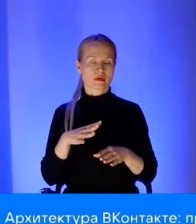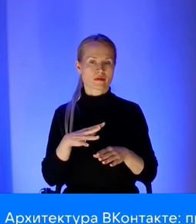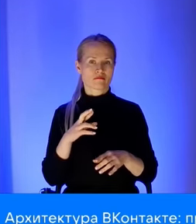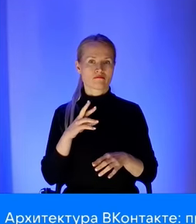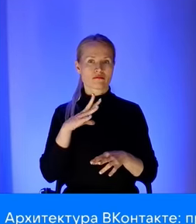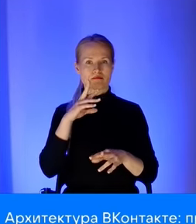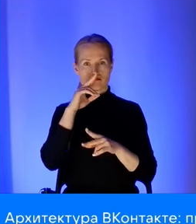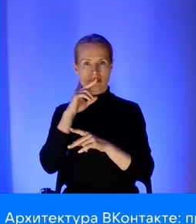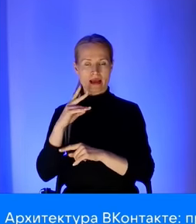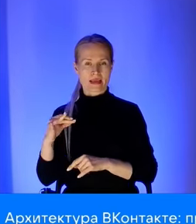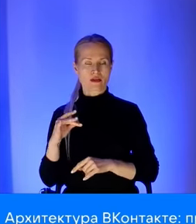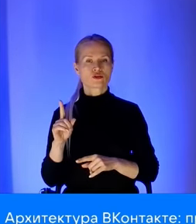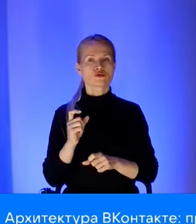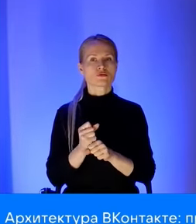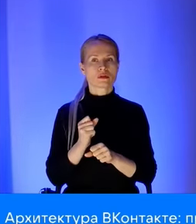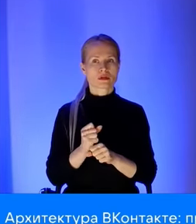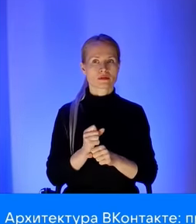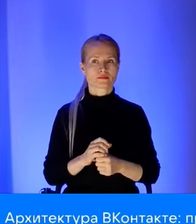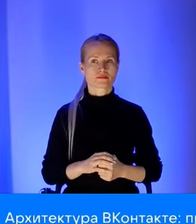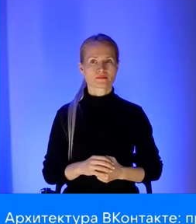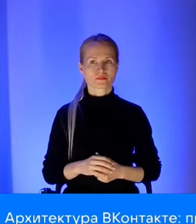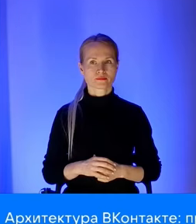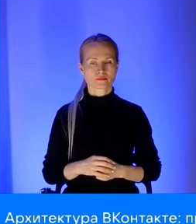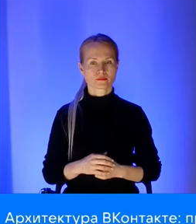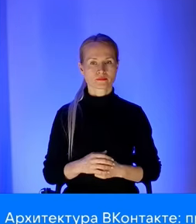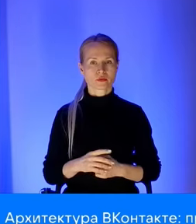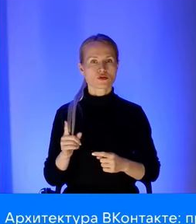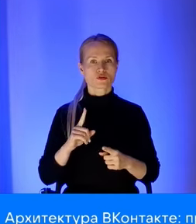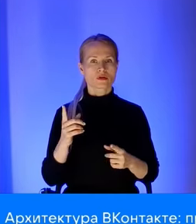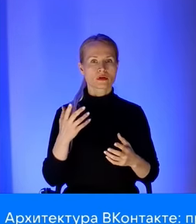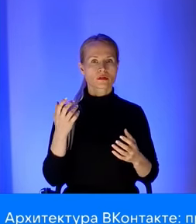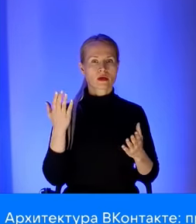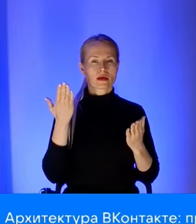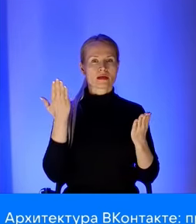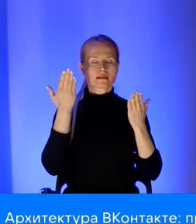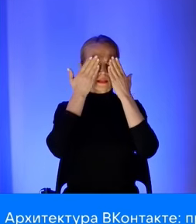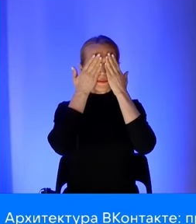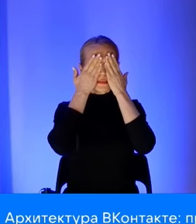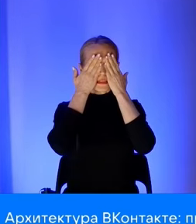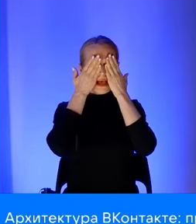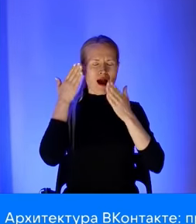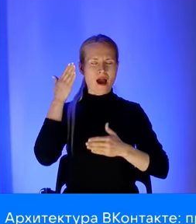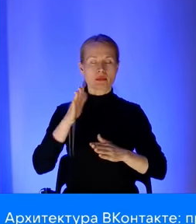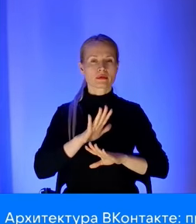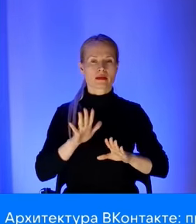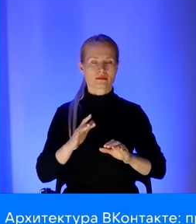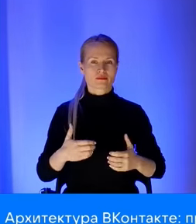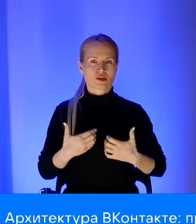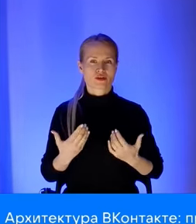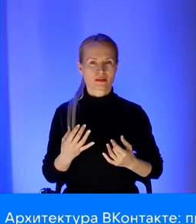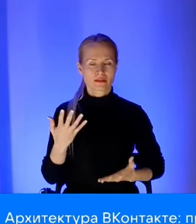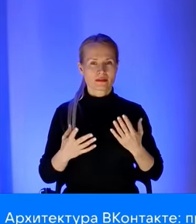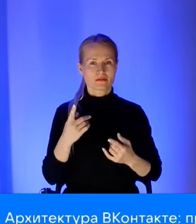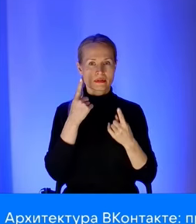Баги и что с этим делать как теперь впт зажмуриться и катиться Ну страшно Мы всё-таки работаем с данными если мы